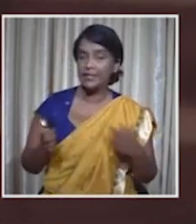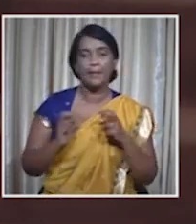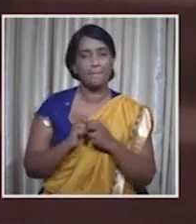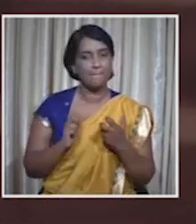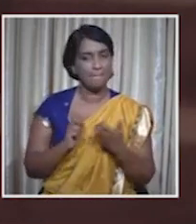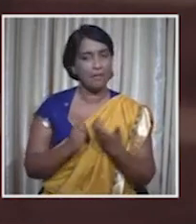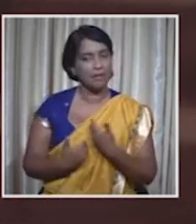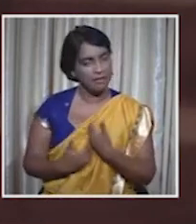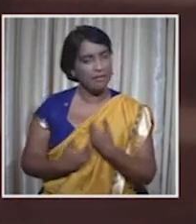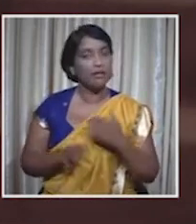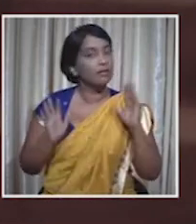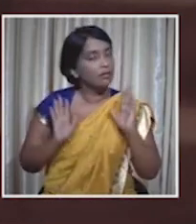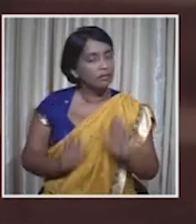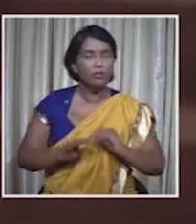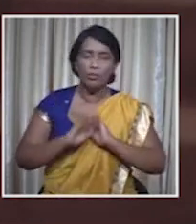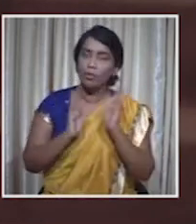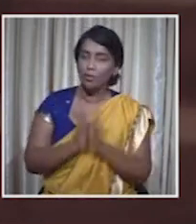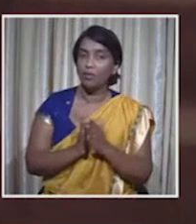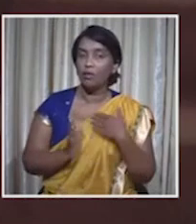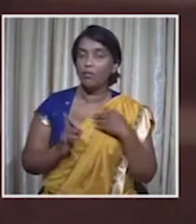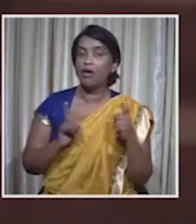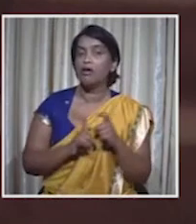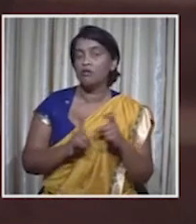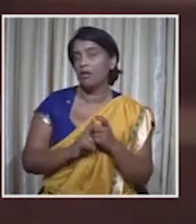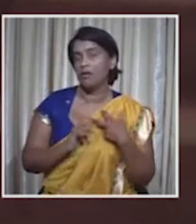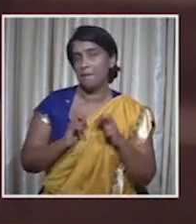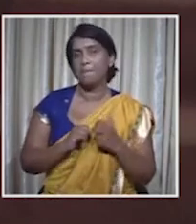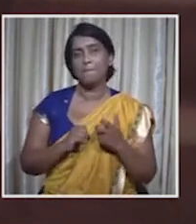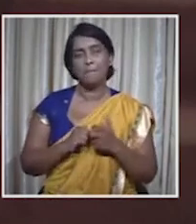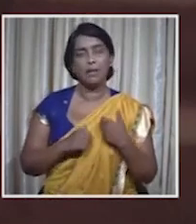ගෑස් ප්‍රශ්නයක් තියෙනවා. හැබැයි ඒ හැම දෙයකට අපිට ඩොලර්